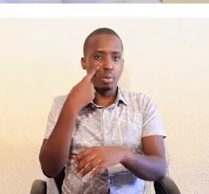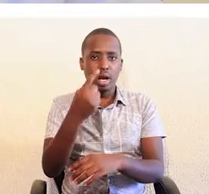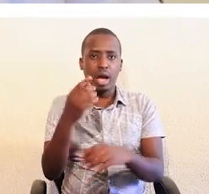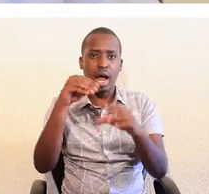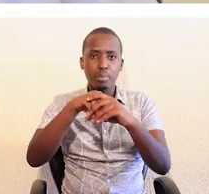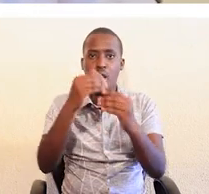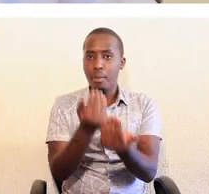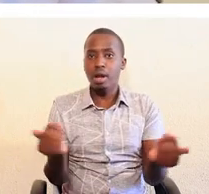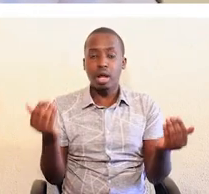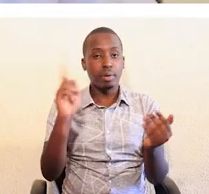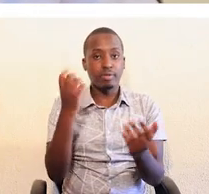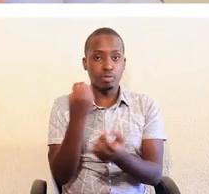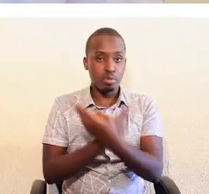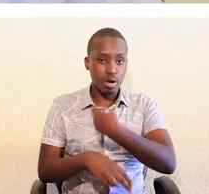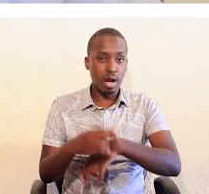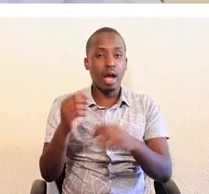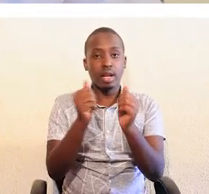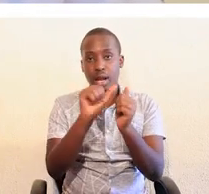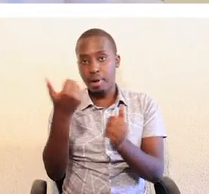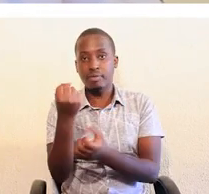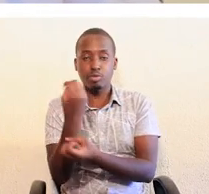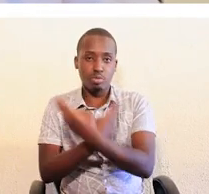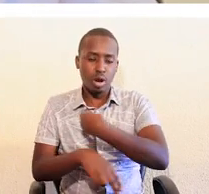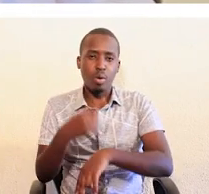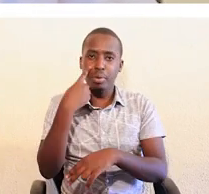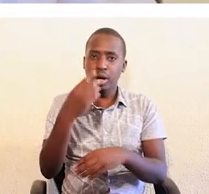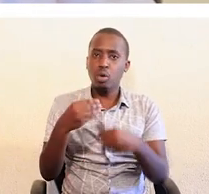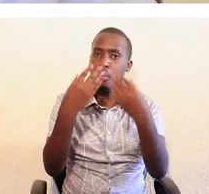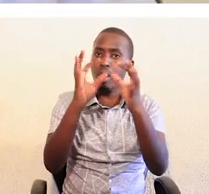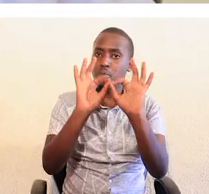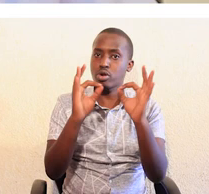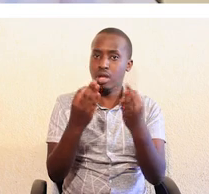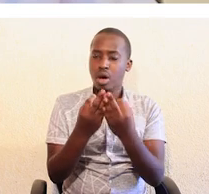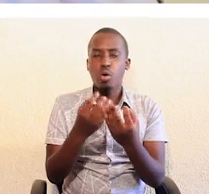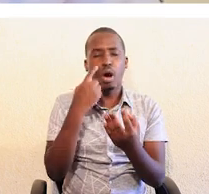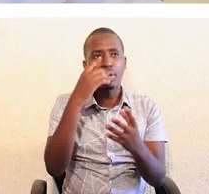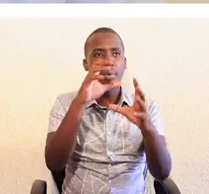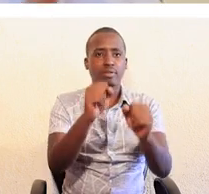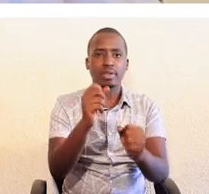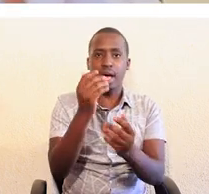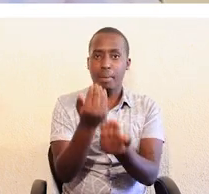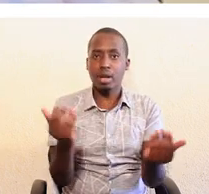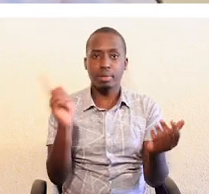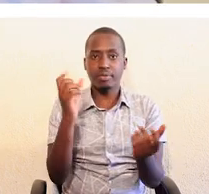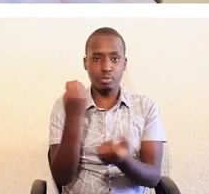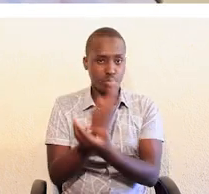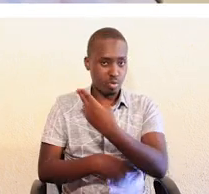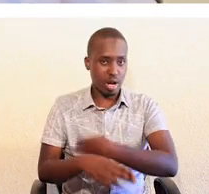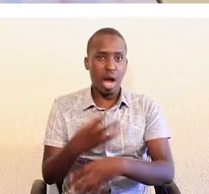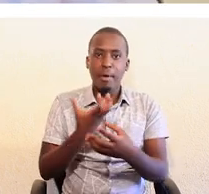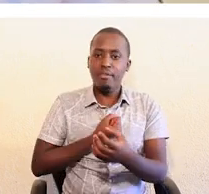hari usanga harimo abana badafite ubumuga n'abafite ubumuga usanga rero no kubaha imiryango kenshi baritwariraga b'abana badafite